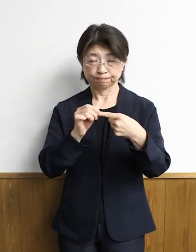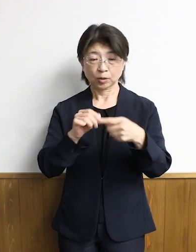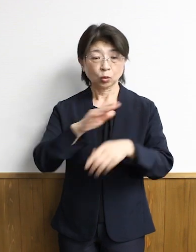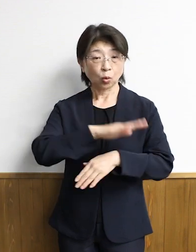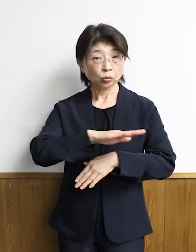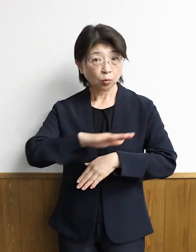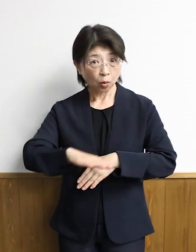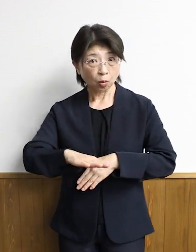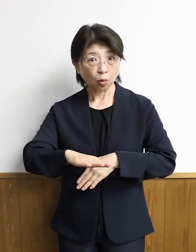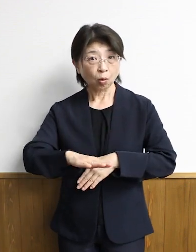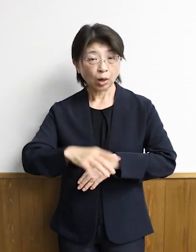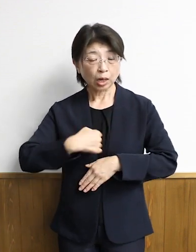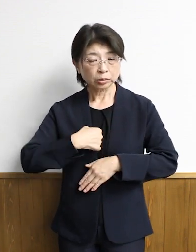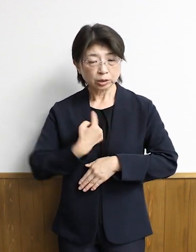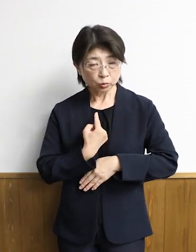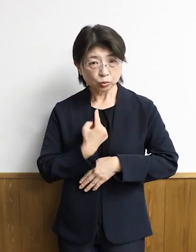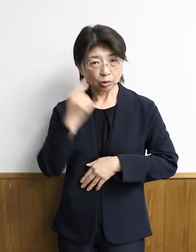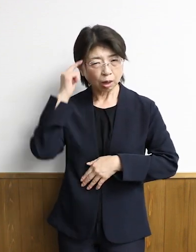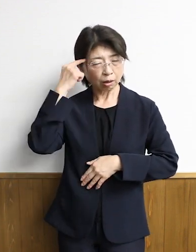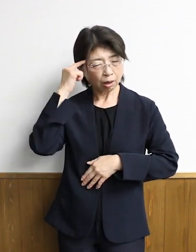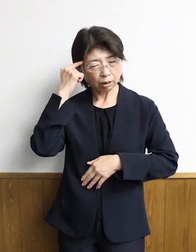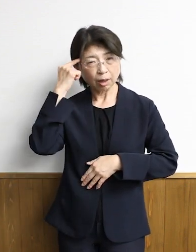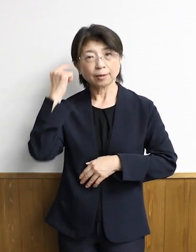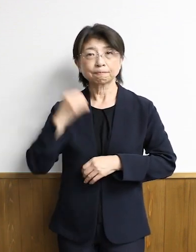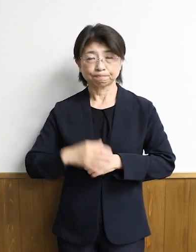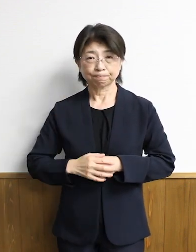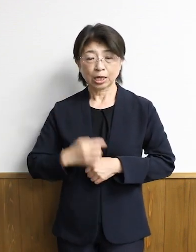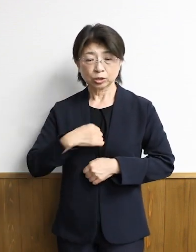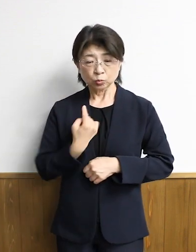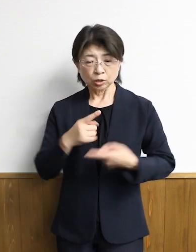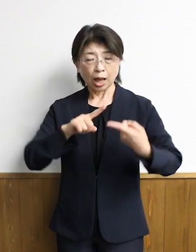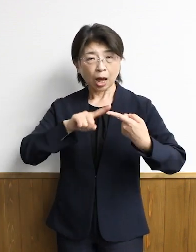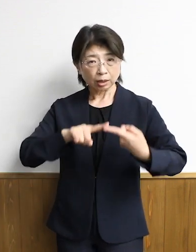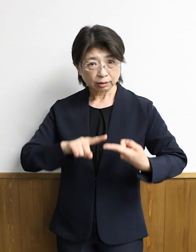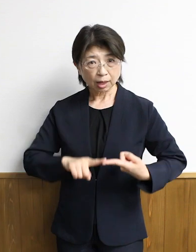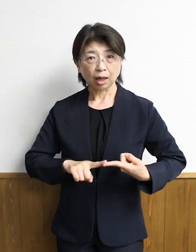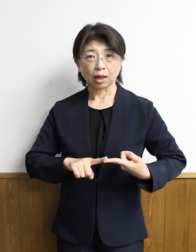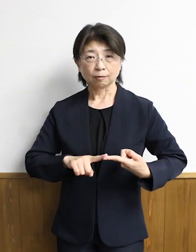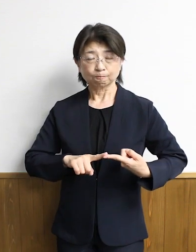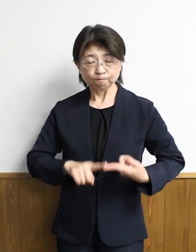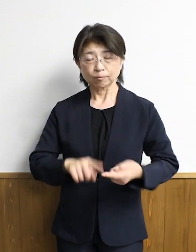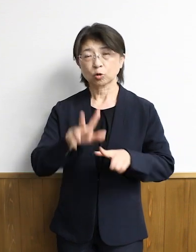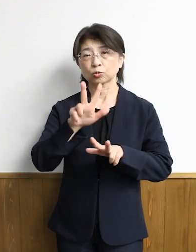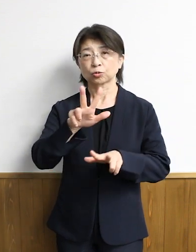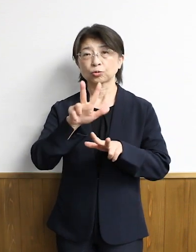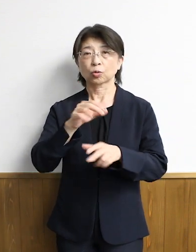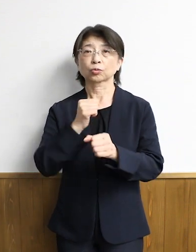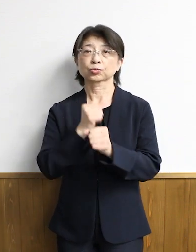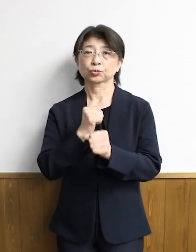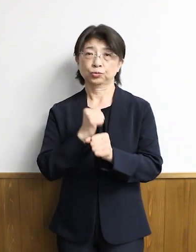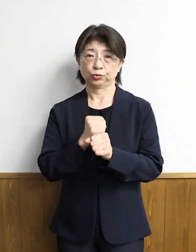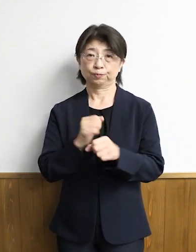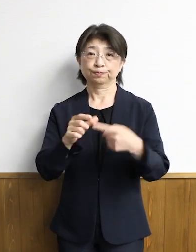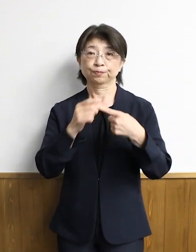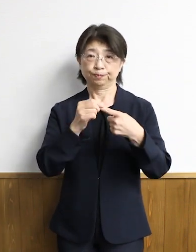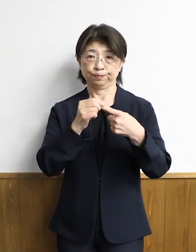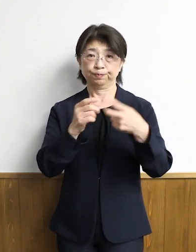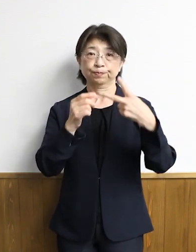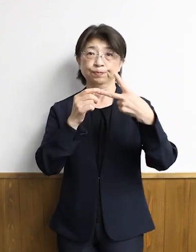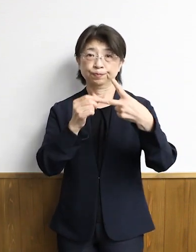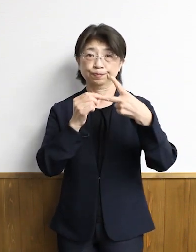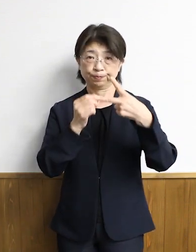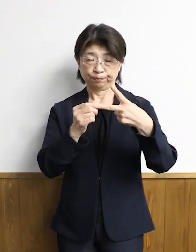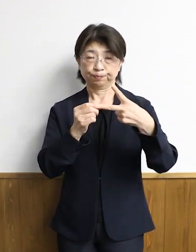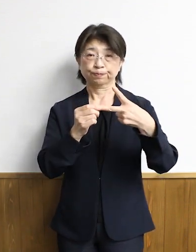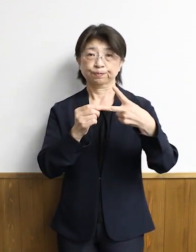児童生徒が自分自身で考え自分にあったルール作りを行うこと2